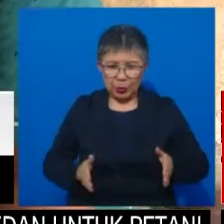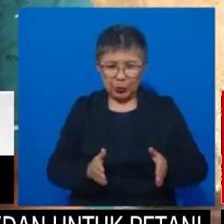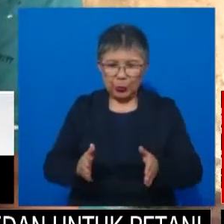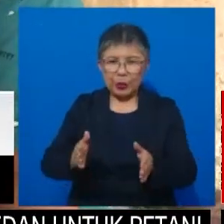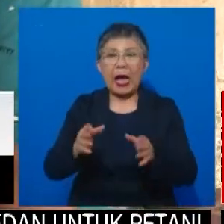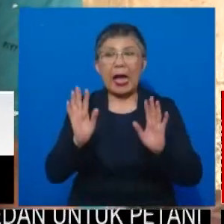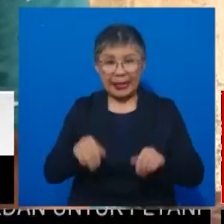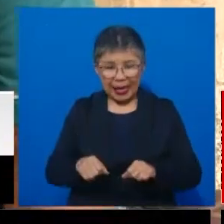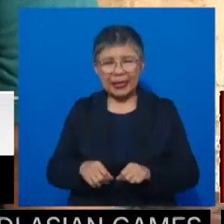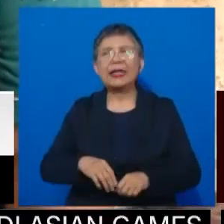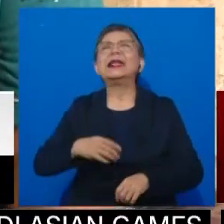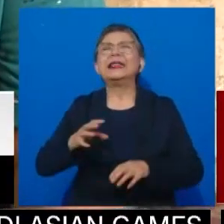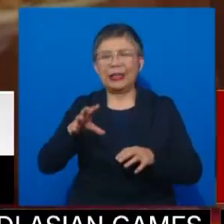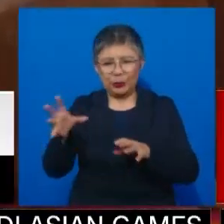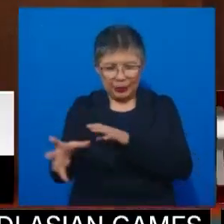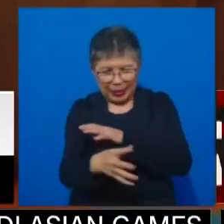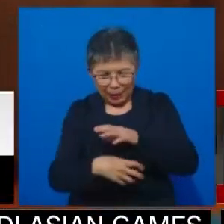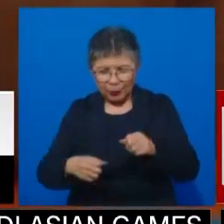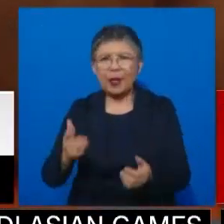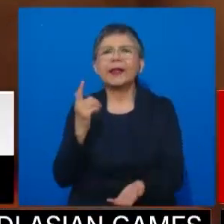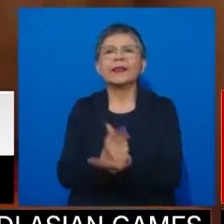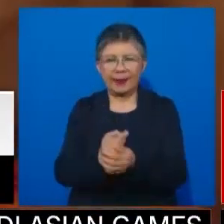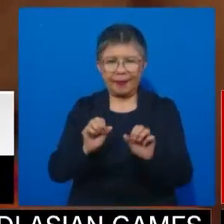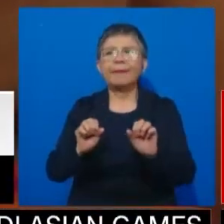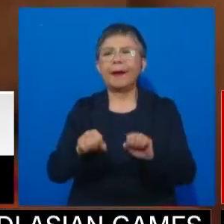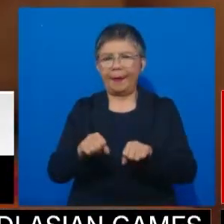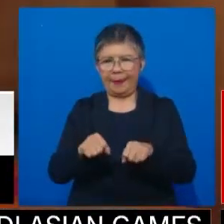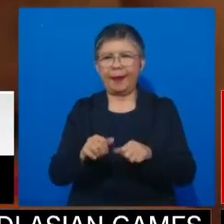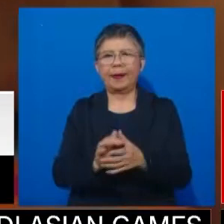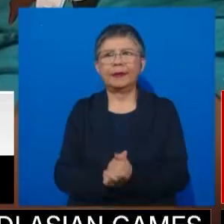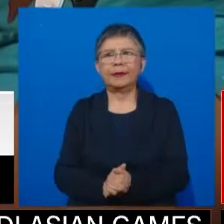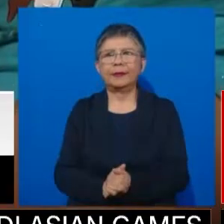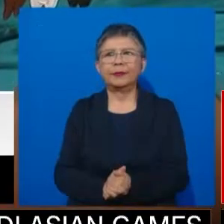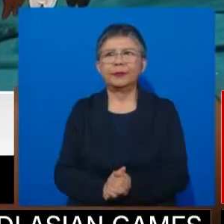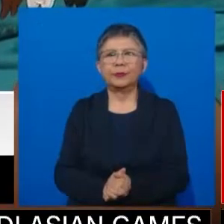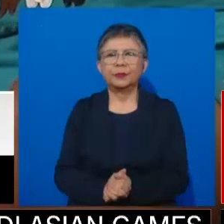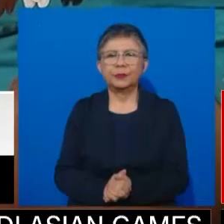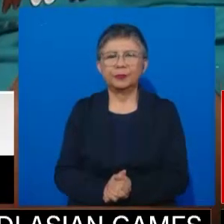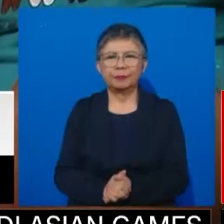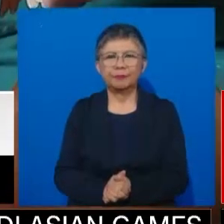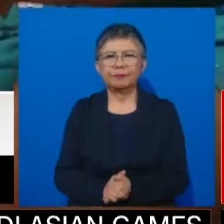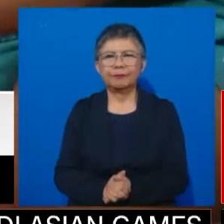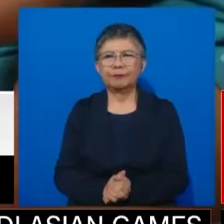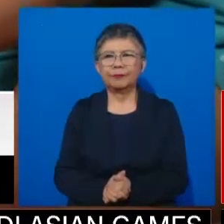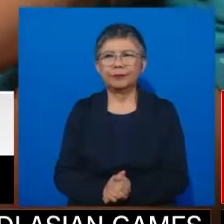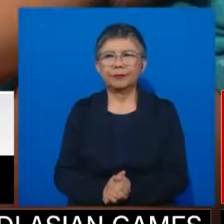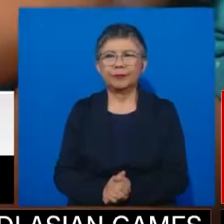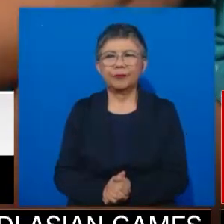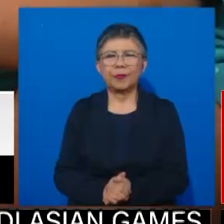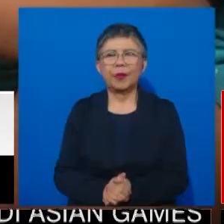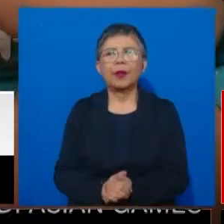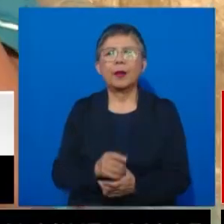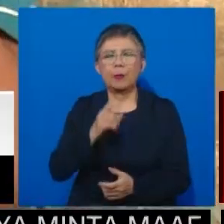dipanen setiap harinya untuk menyambung hidup. Meskipun takdir manusia tidak pernah ada yang tahu, namun Udin